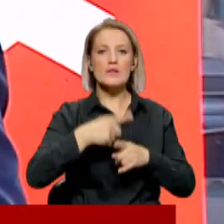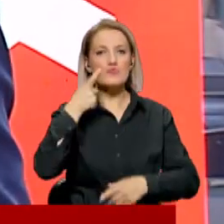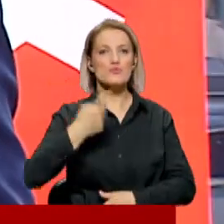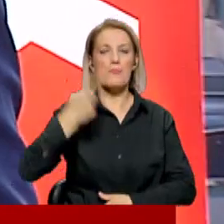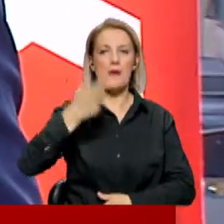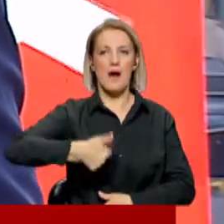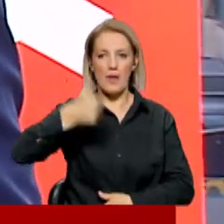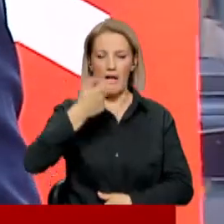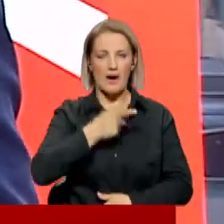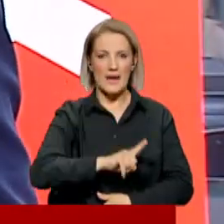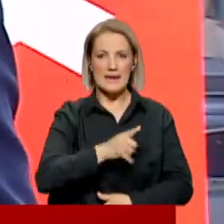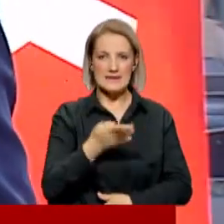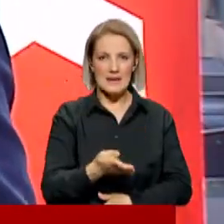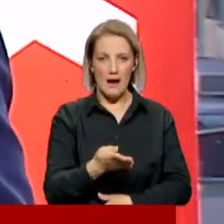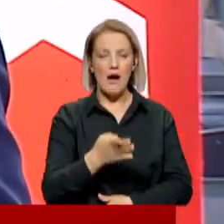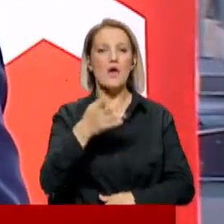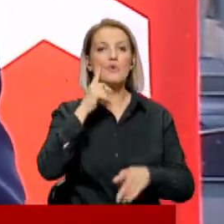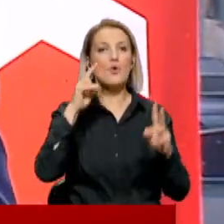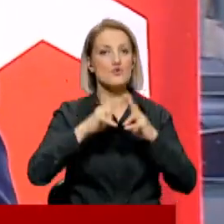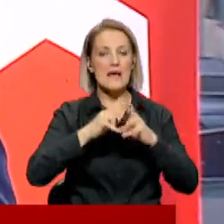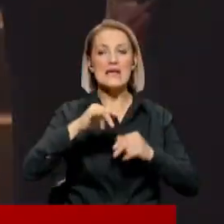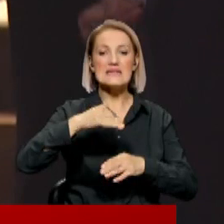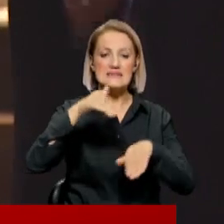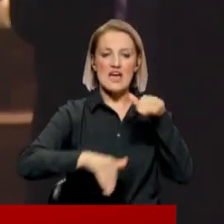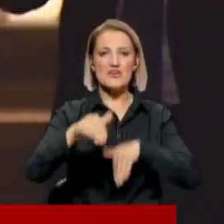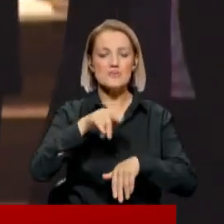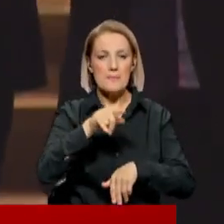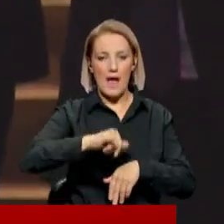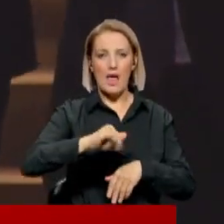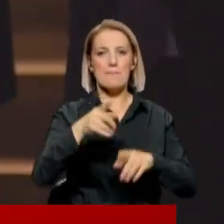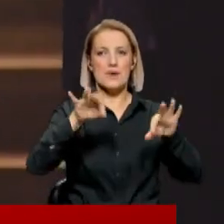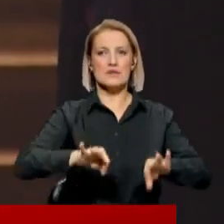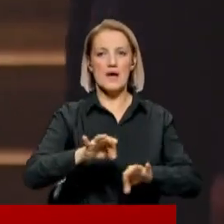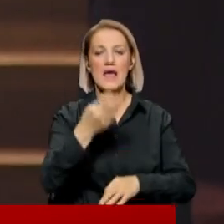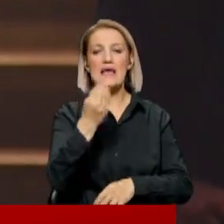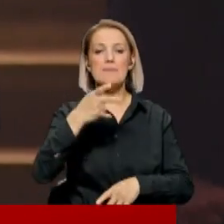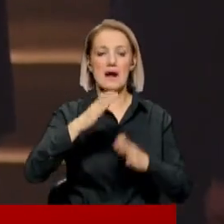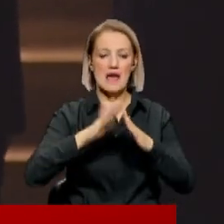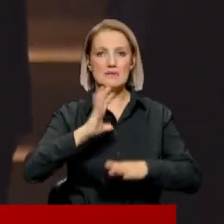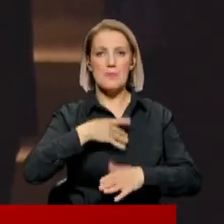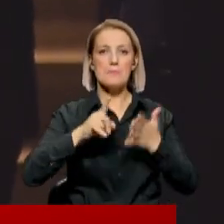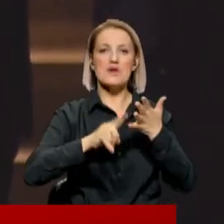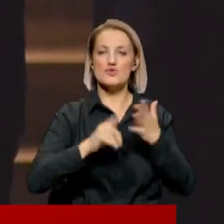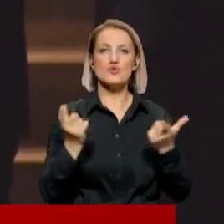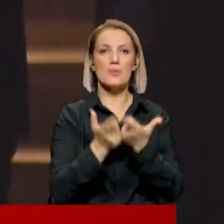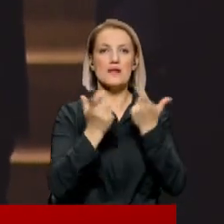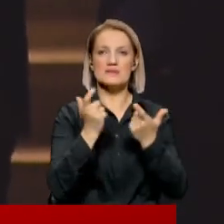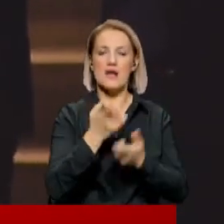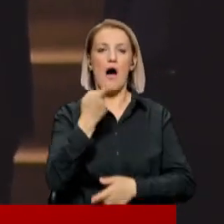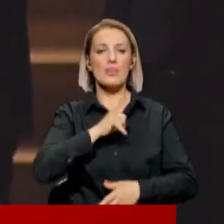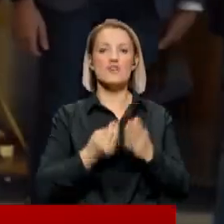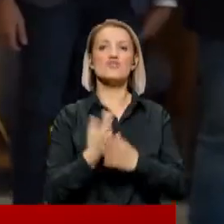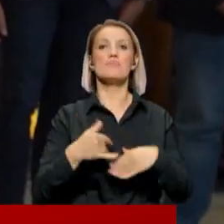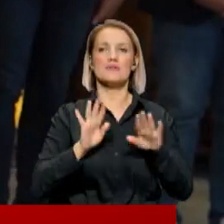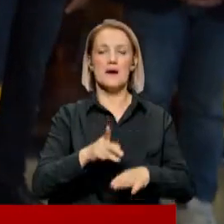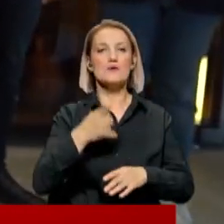Cumhurbaşkanı adayıyla ilgili görüşmelerimiz seçimler yaklaşınca başlayacak. Altılı Masa'nın İYİ Parti'nin ev sahipliğindeki 5. toplantısından da aday